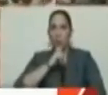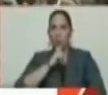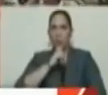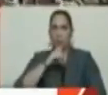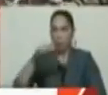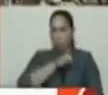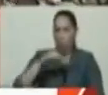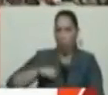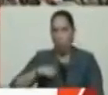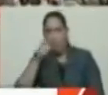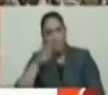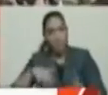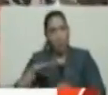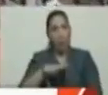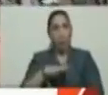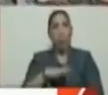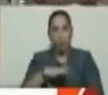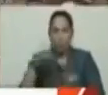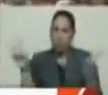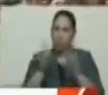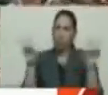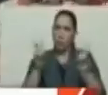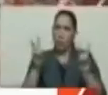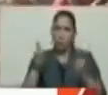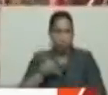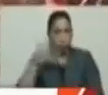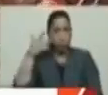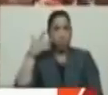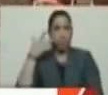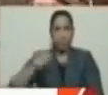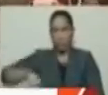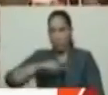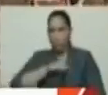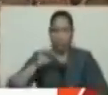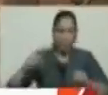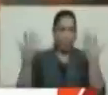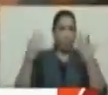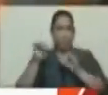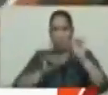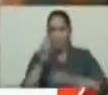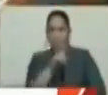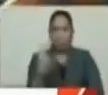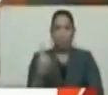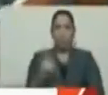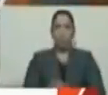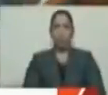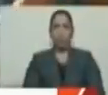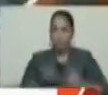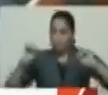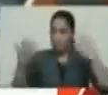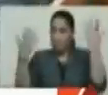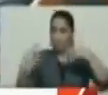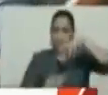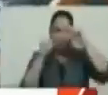الفنزويلي. نعم. أمريكا وإن كانت أنا أسف المقاطعة، يعني سأعود مرة تانية لهذه النقطة، بس خليني أروح لدكتور عفيفي وأسأل حضرتك،